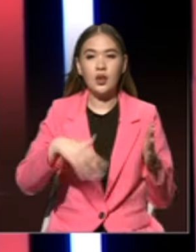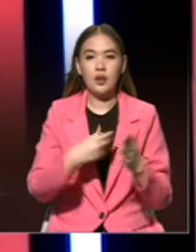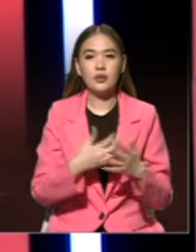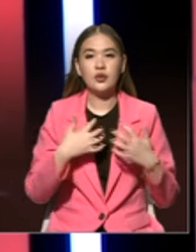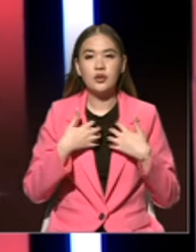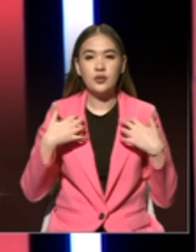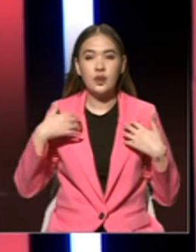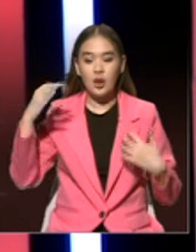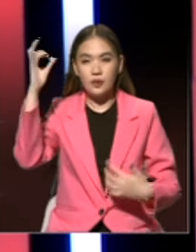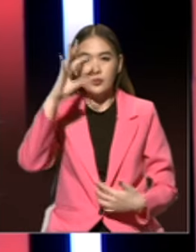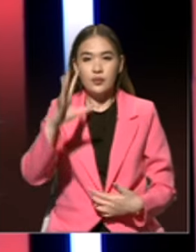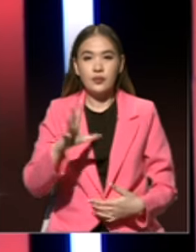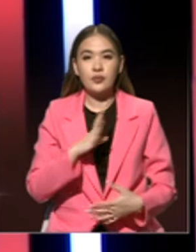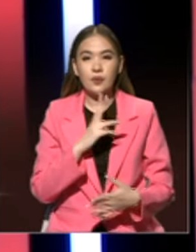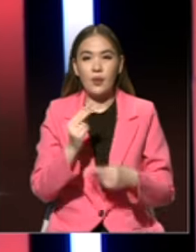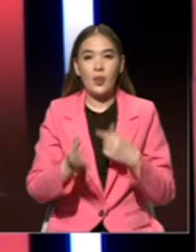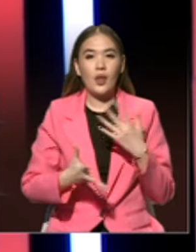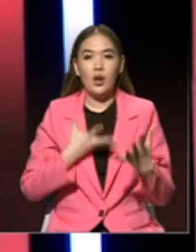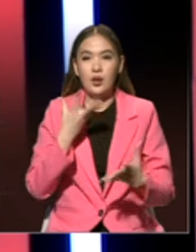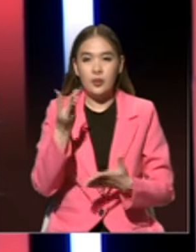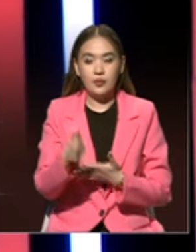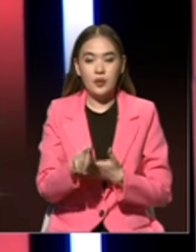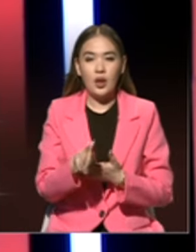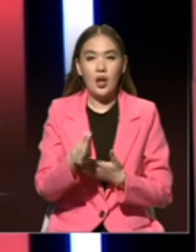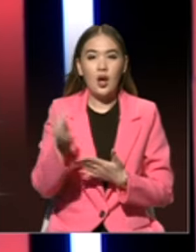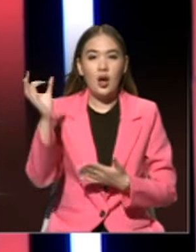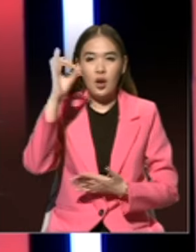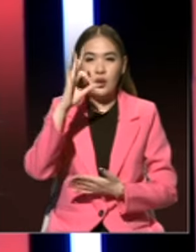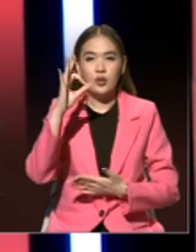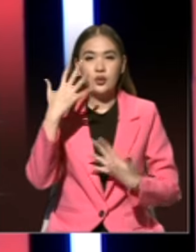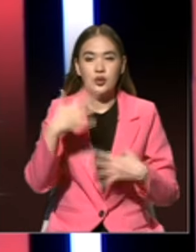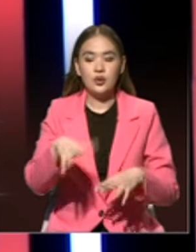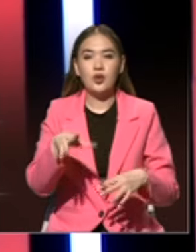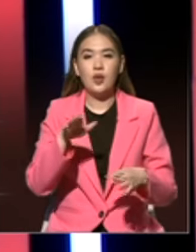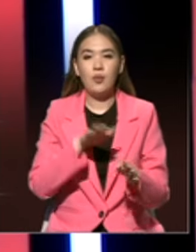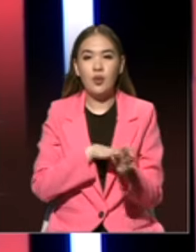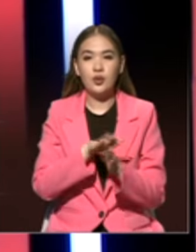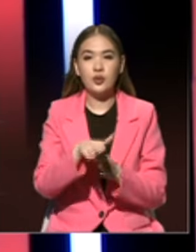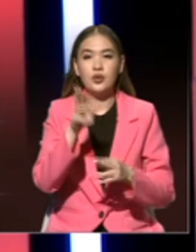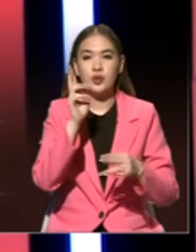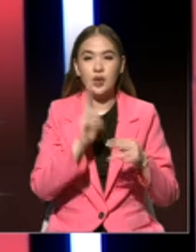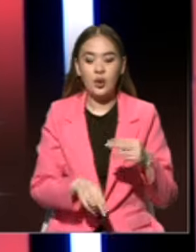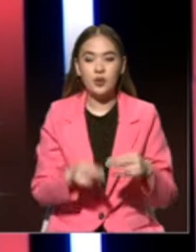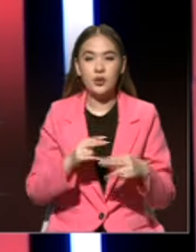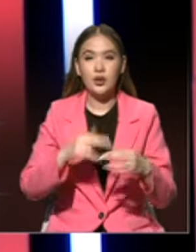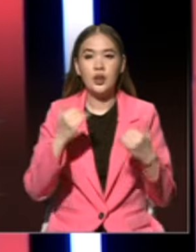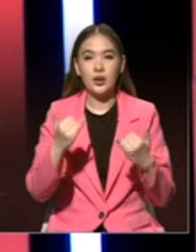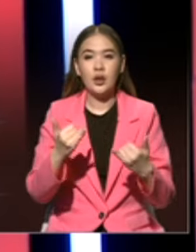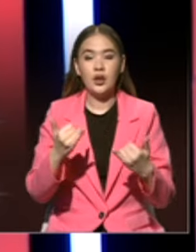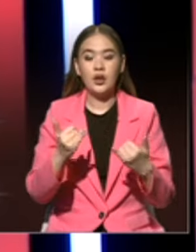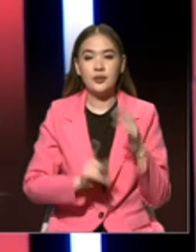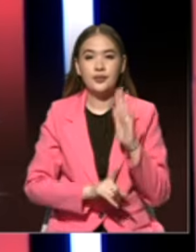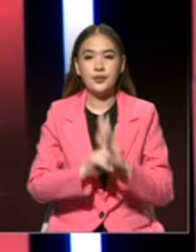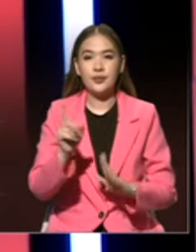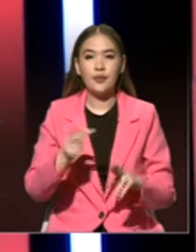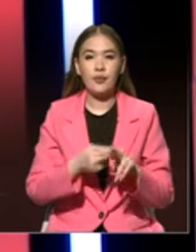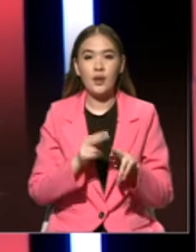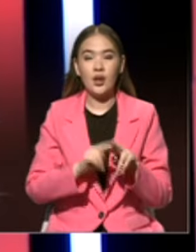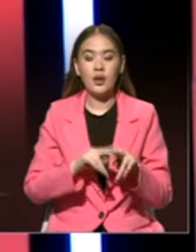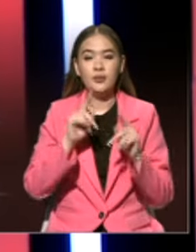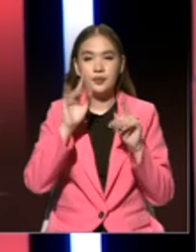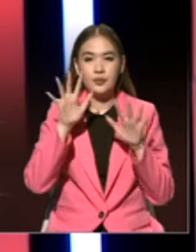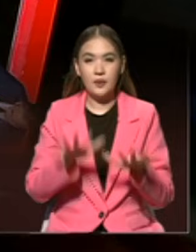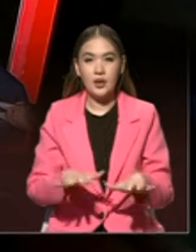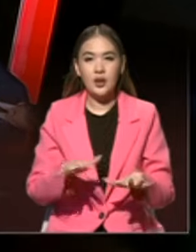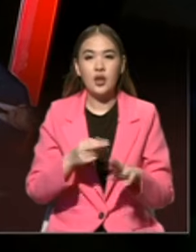шығыны толығымен аяқталған екен. Төлеп беруді айтып жатырмыз бұл жерде. Енді өзіңізден бастасақ, яғни сол жақта